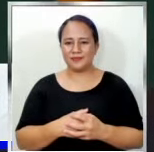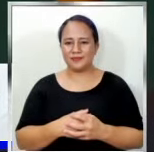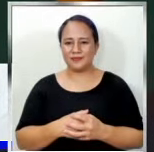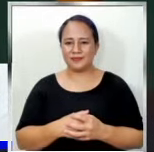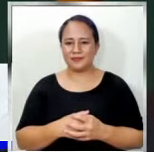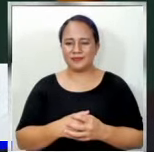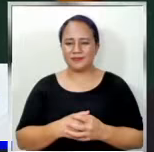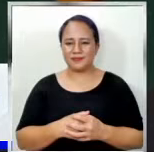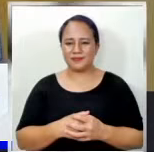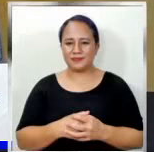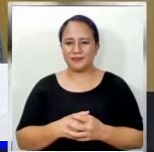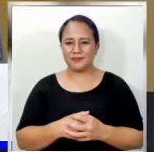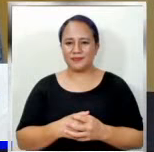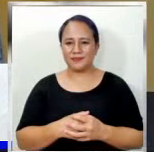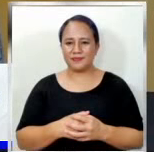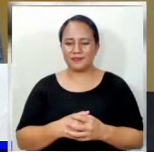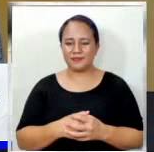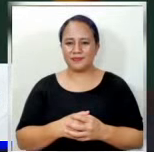Sinaktan niyo siya?